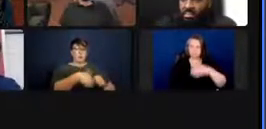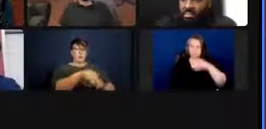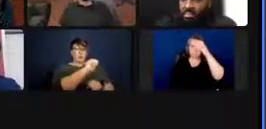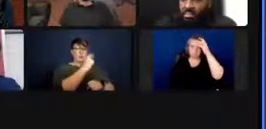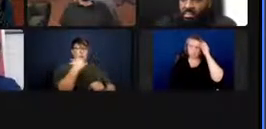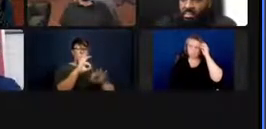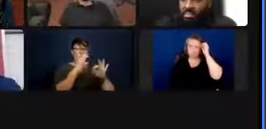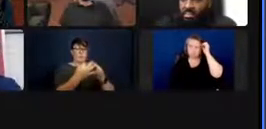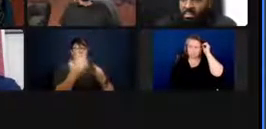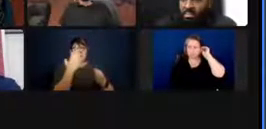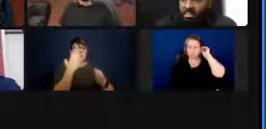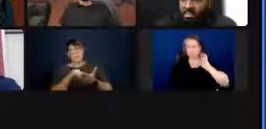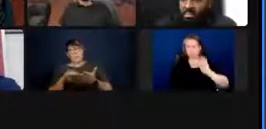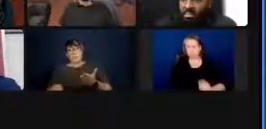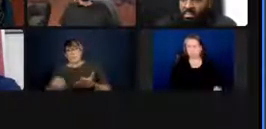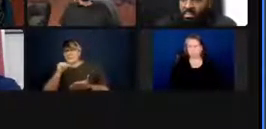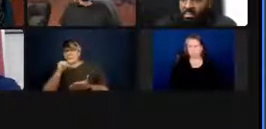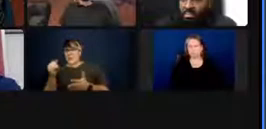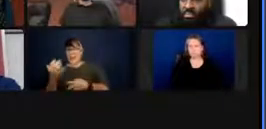familia.